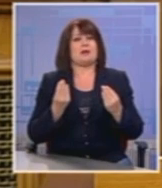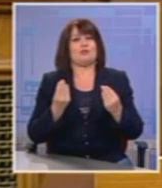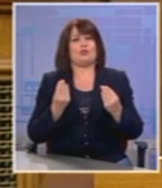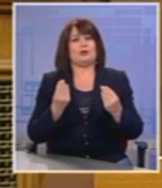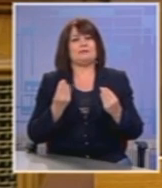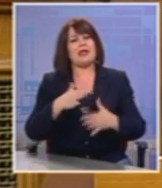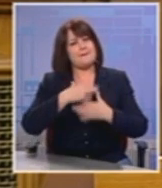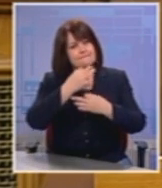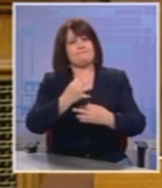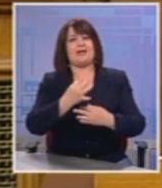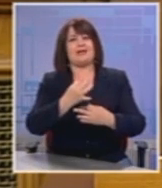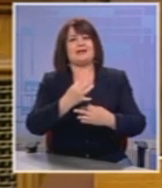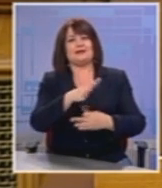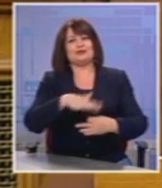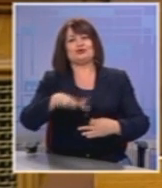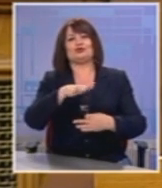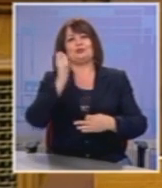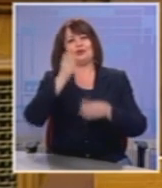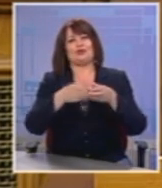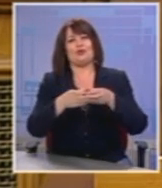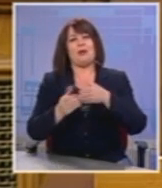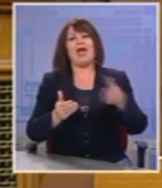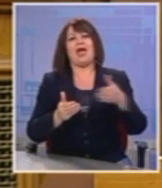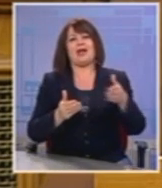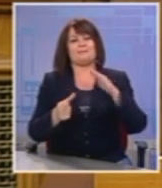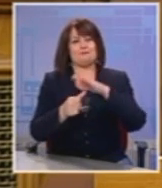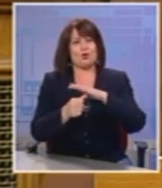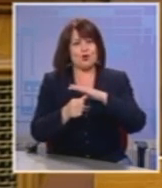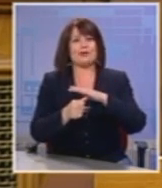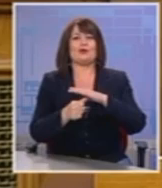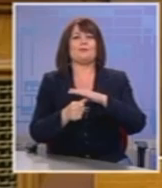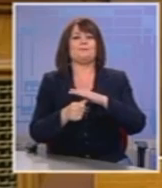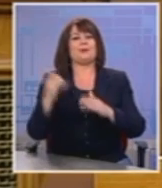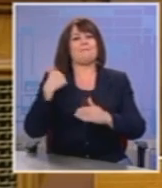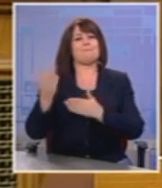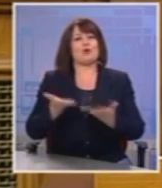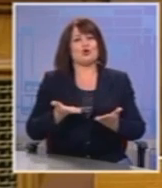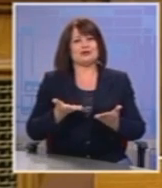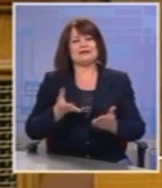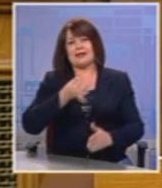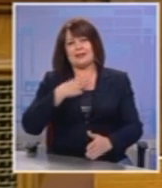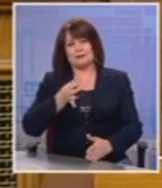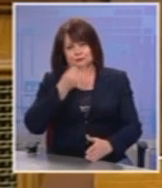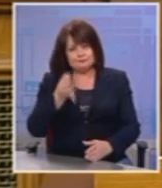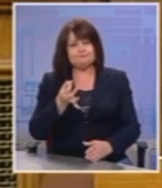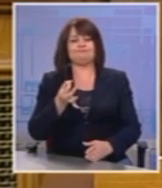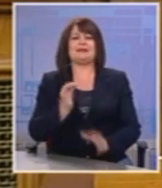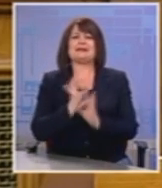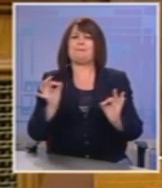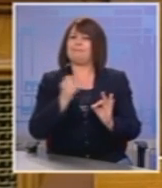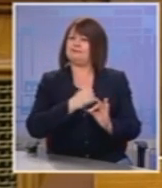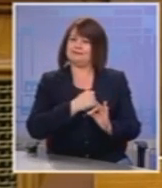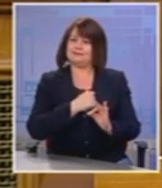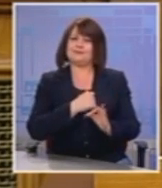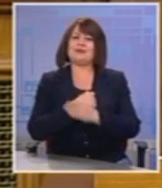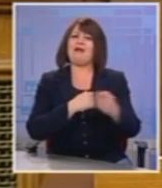εξ ονόματος του κόμματος ευρωπαϊκής αριστεράς και του προέδρου της για την πρόσκλησή σας και θα ήθελα να σας πω ότι είμαι βέβαιο